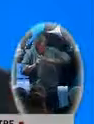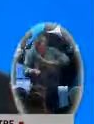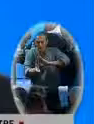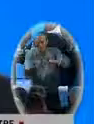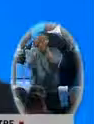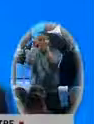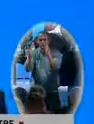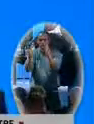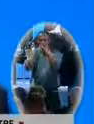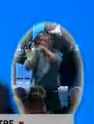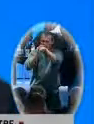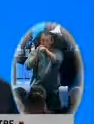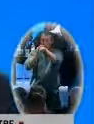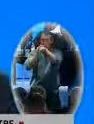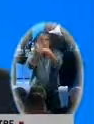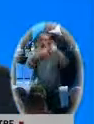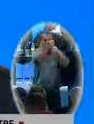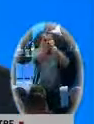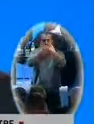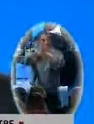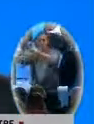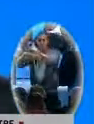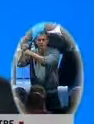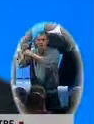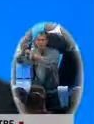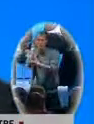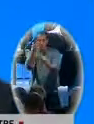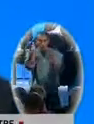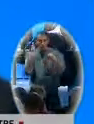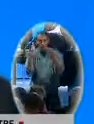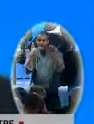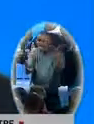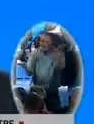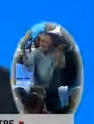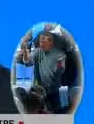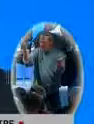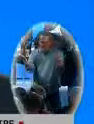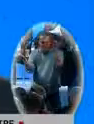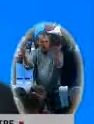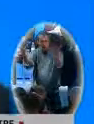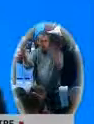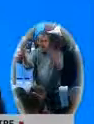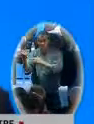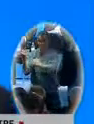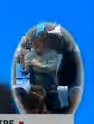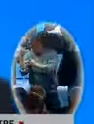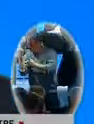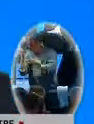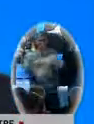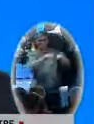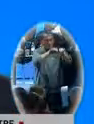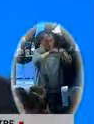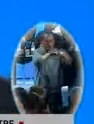Elle repose sur la recherche d'un équilibre des forces et des pouvoirs. L'équilibre des forces doit d'abord être assuré par